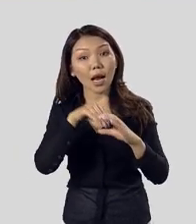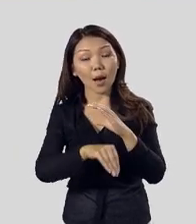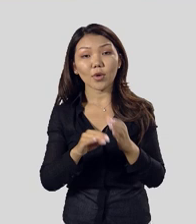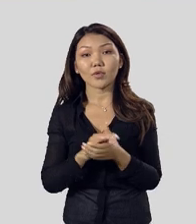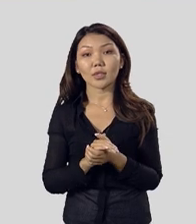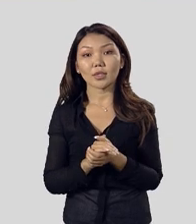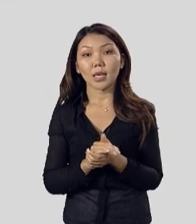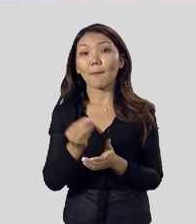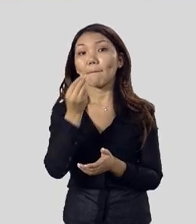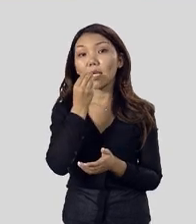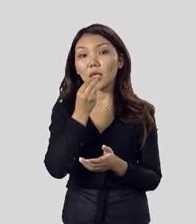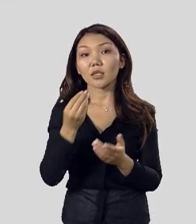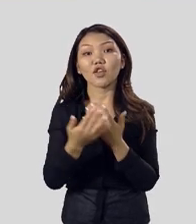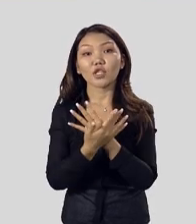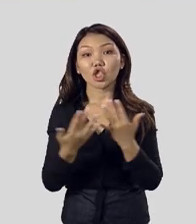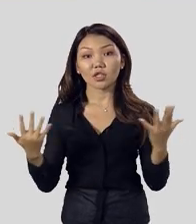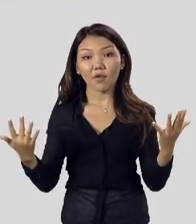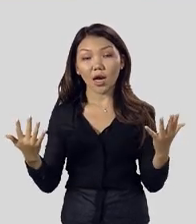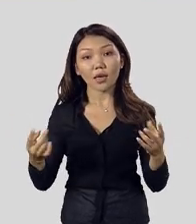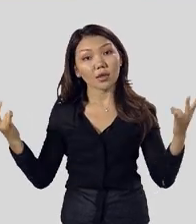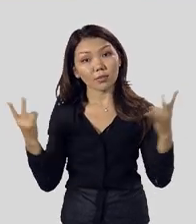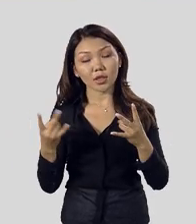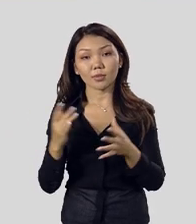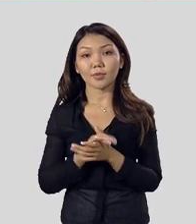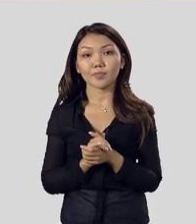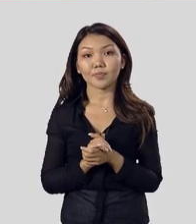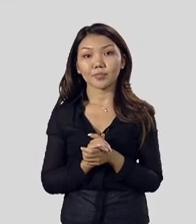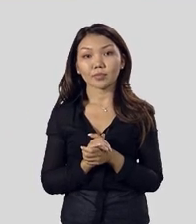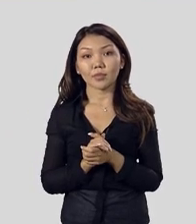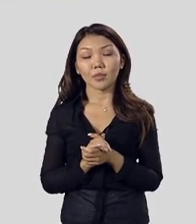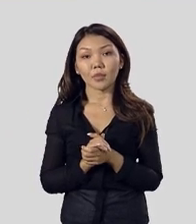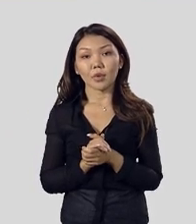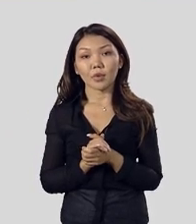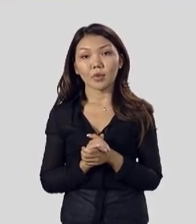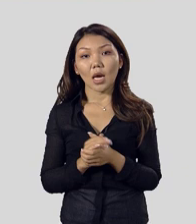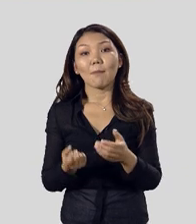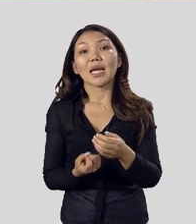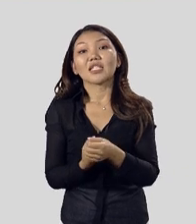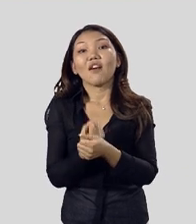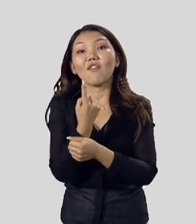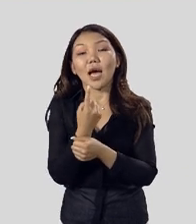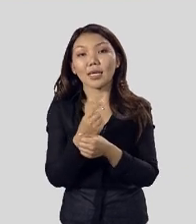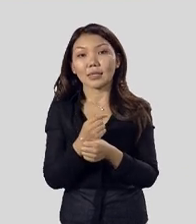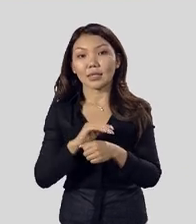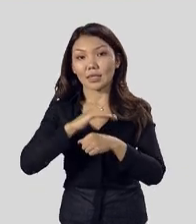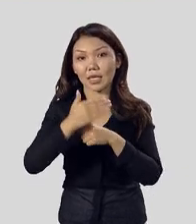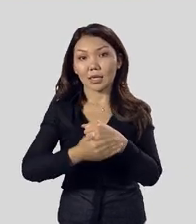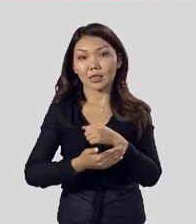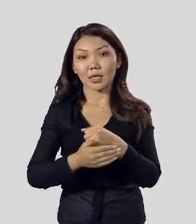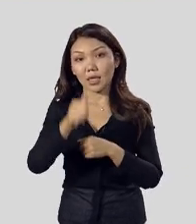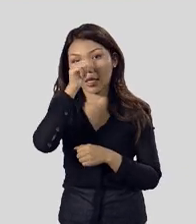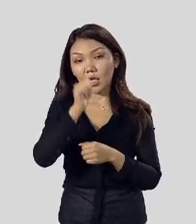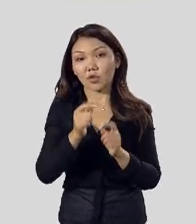питательные вещества образовательная ткань меристемы от греческого мире